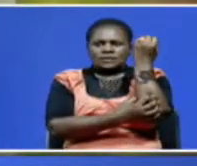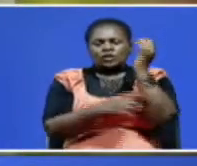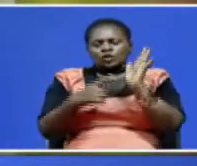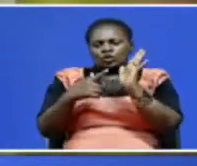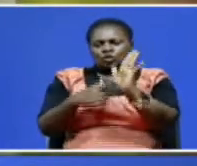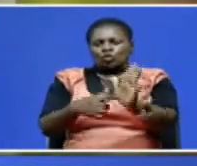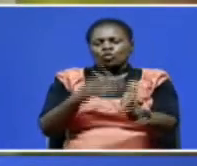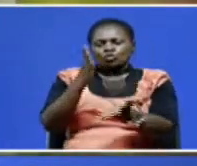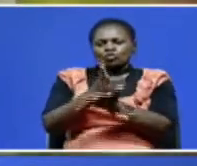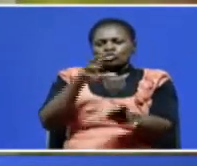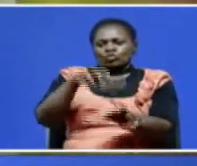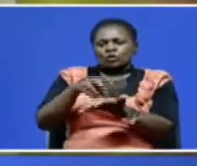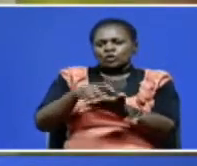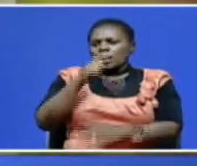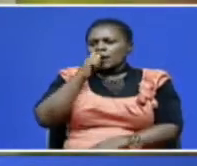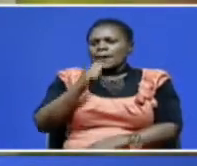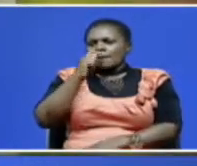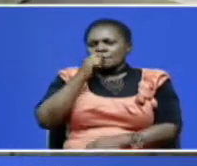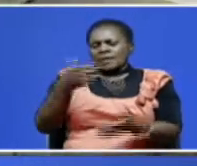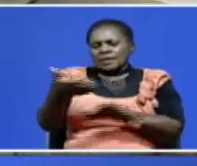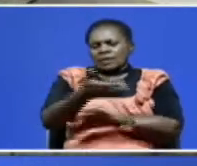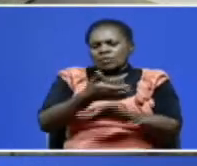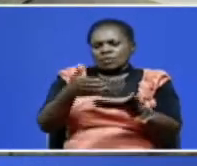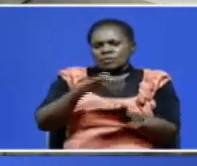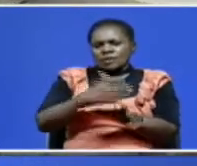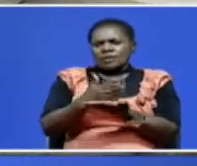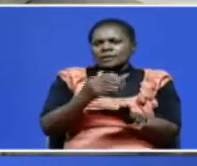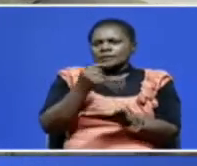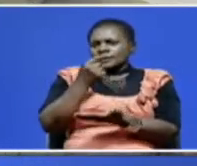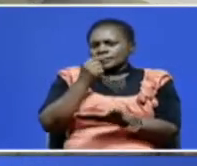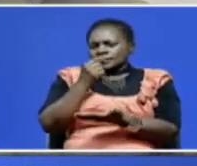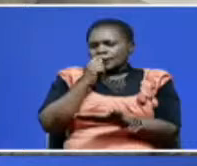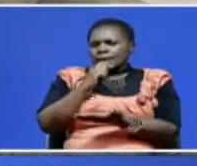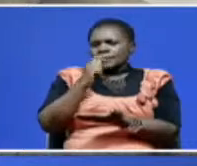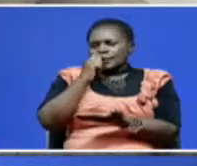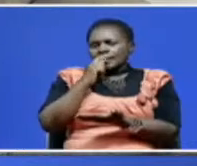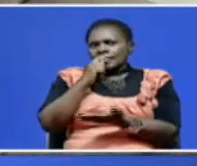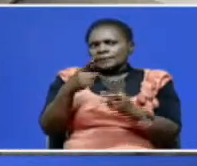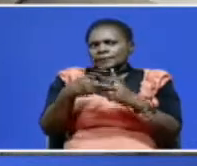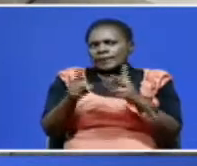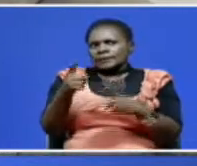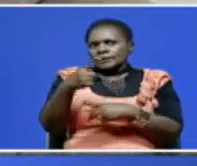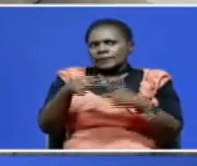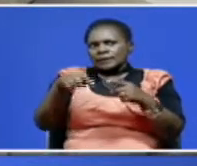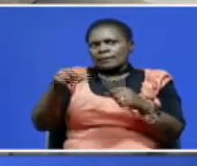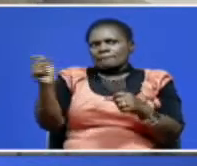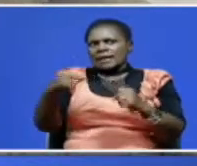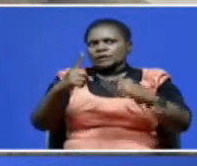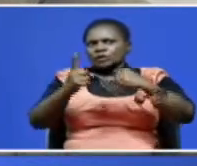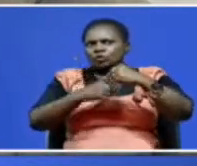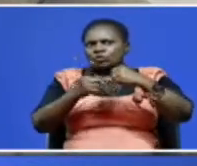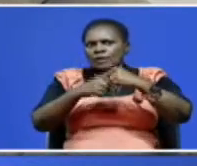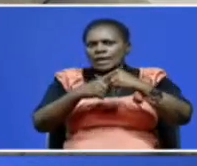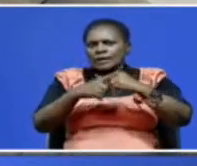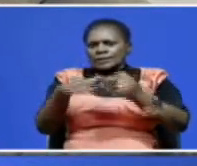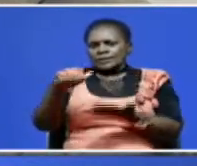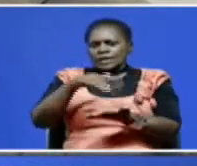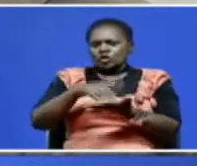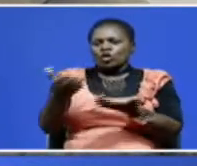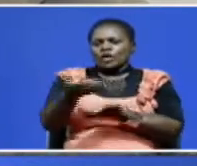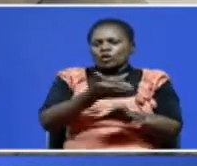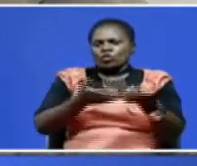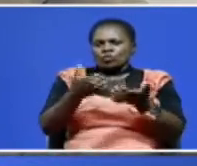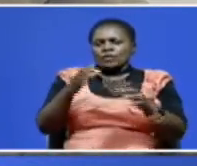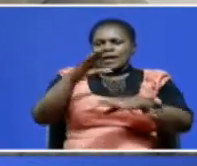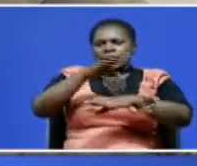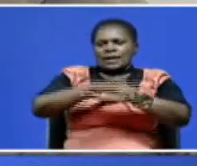ya Tanzania kama taifa la uchumi wa kati. Tanzania iliweza kufika uchumi wa kati mwaka huu mwezi Julai, ambao ilitangazwa na World